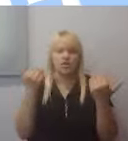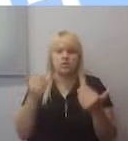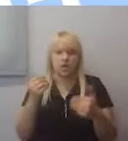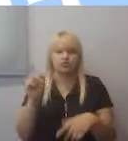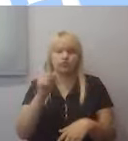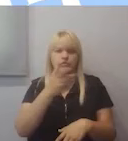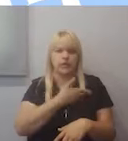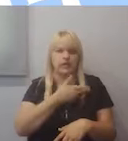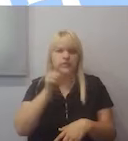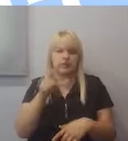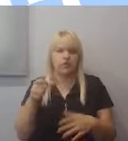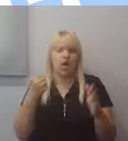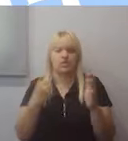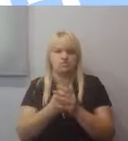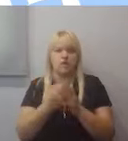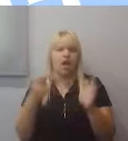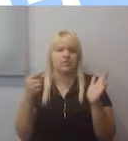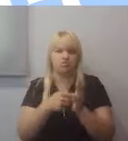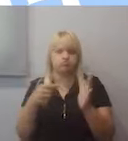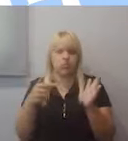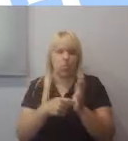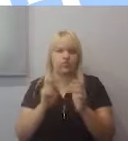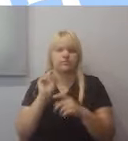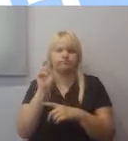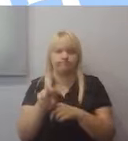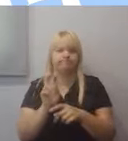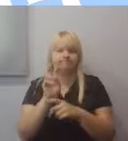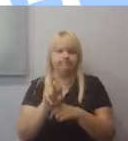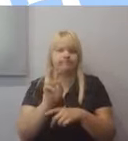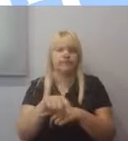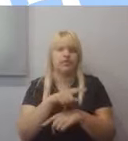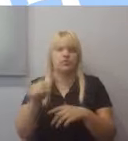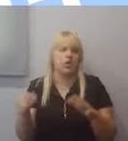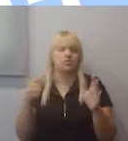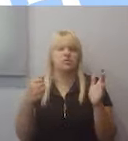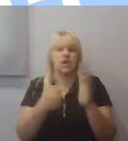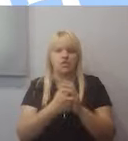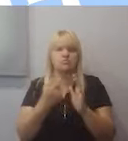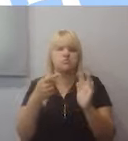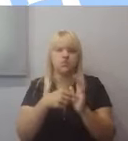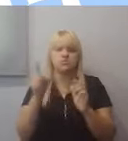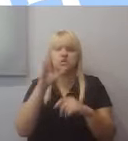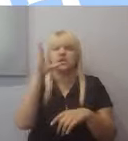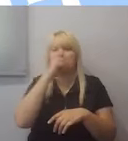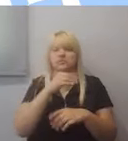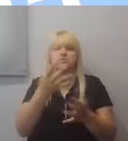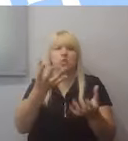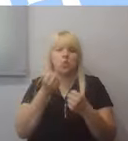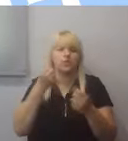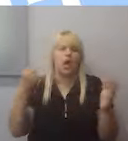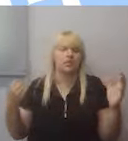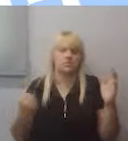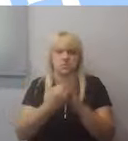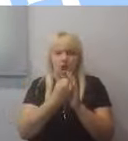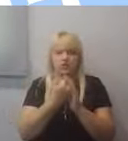punkti ja un un šajos punktos tātad ir iespējams gūt atbalstu ja tātad